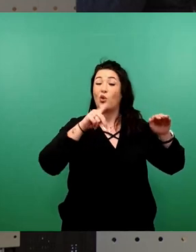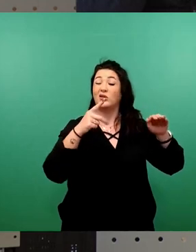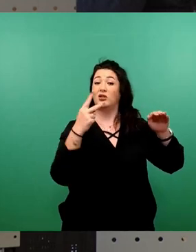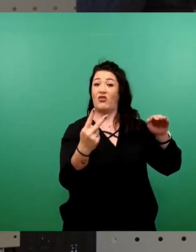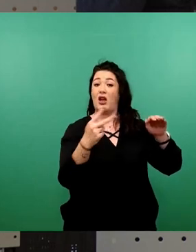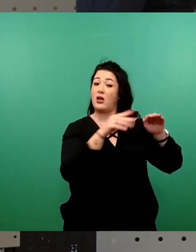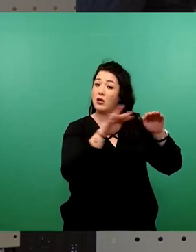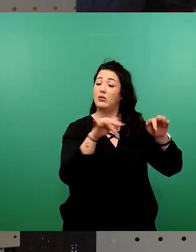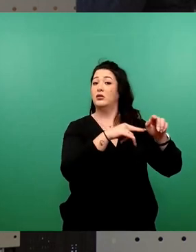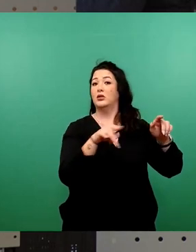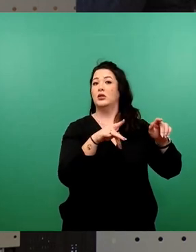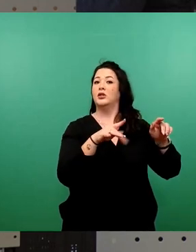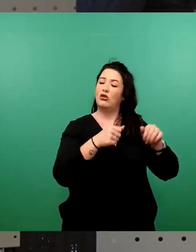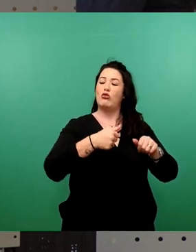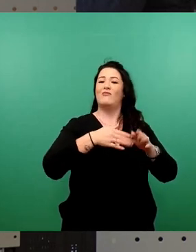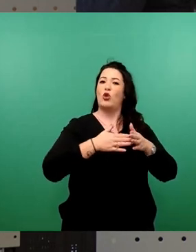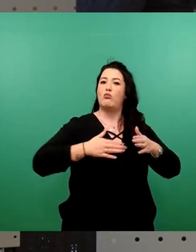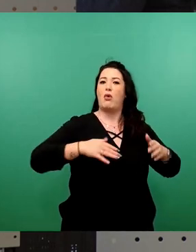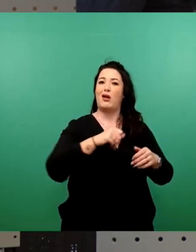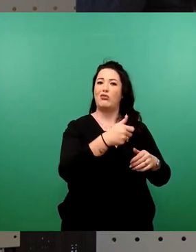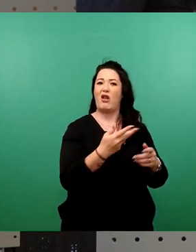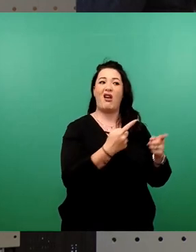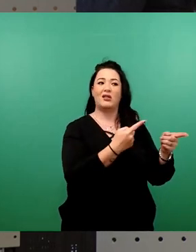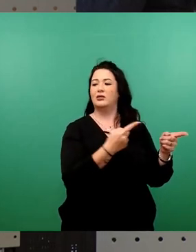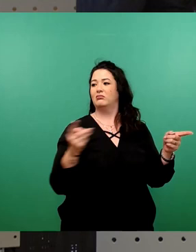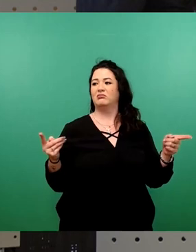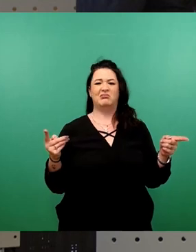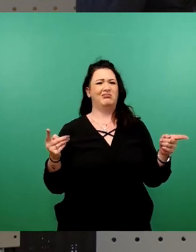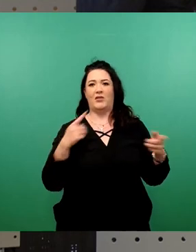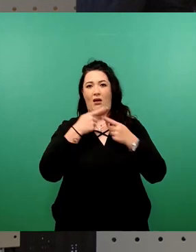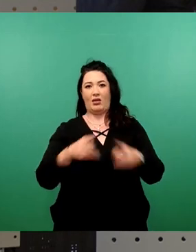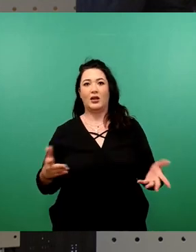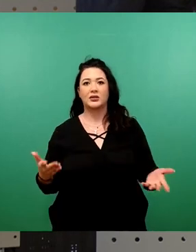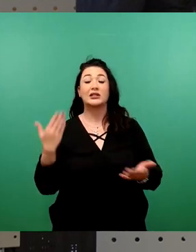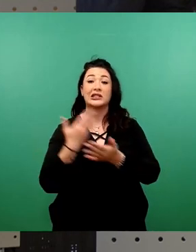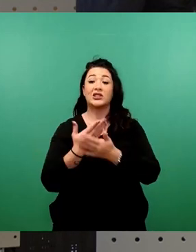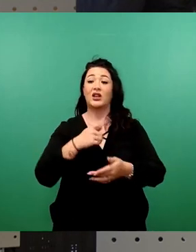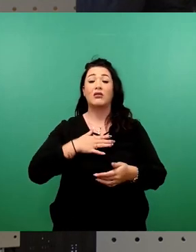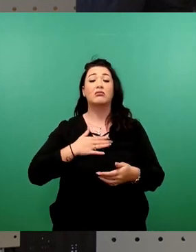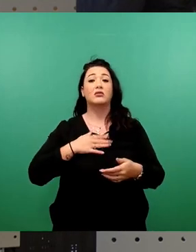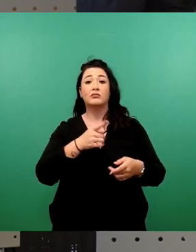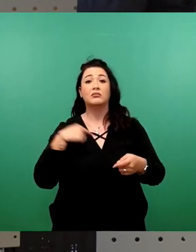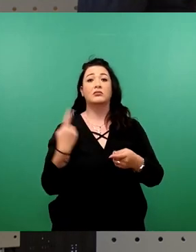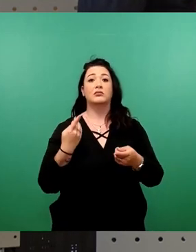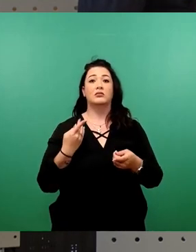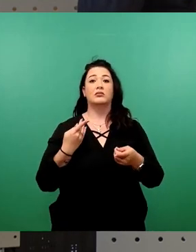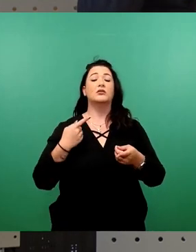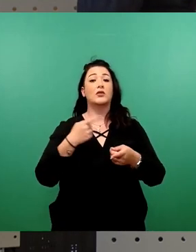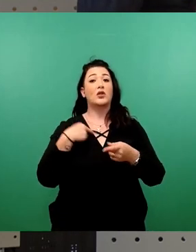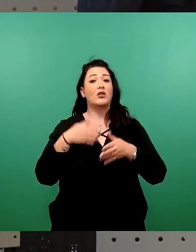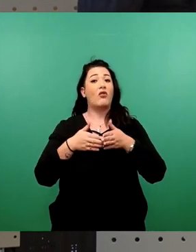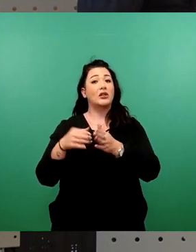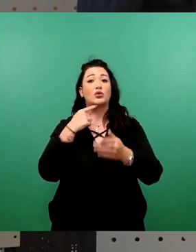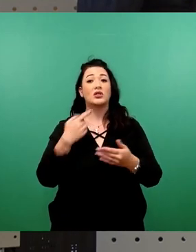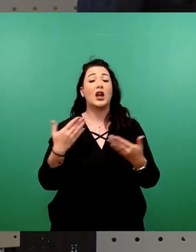Breite Mehrheit sieht anders aus. Und deswegen aus Sicht meiner Fraktion, der SPD-Fraktion, gibt es eigentlich nur einen sinnvollen Weg